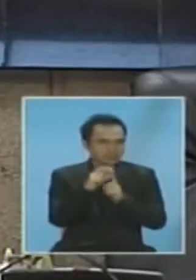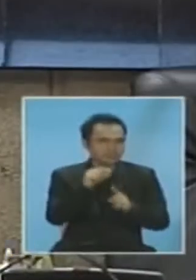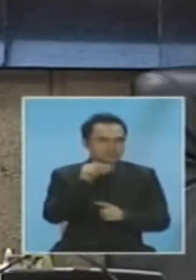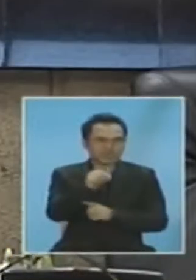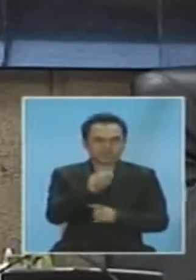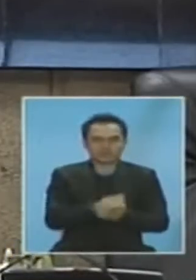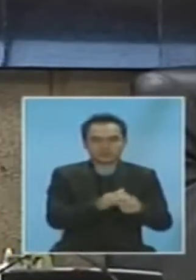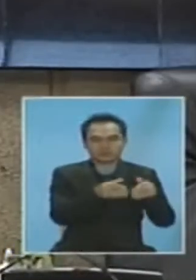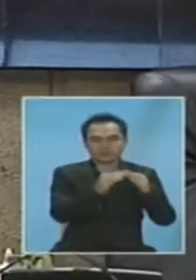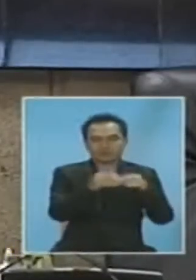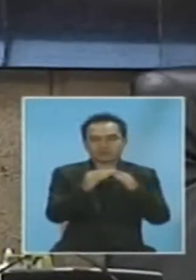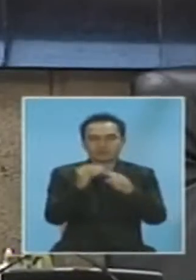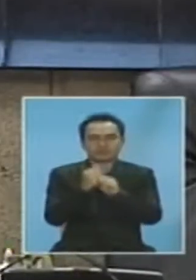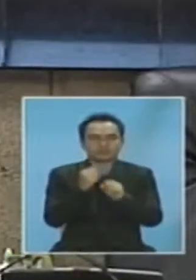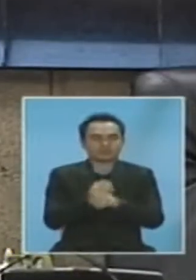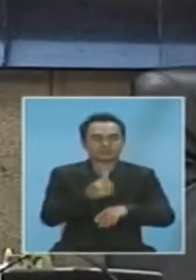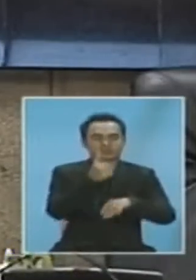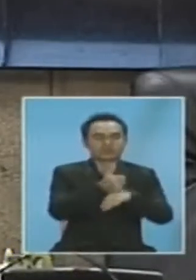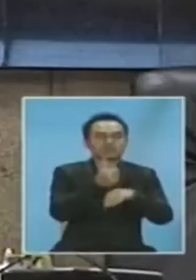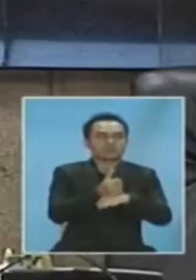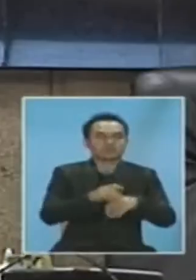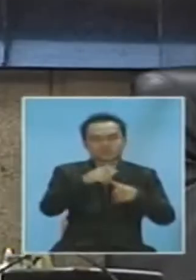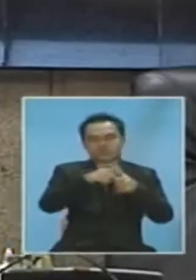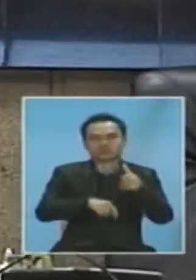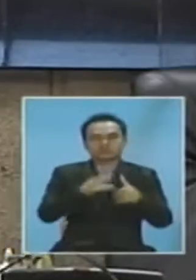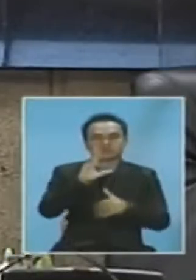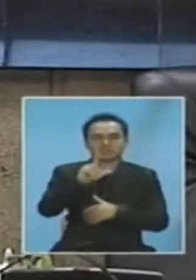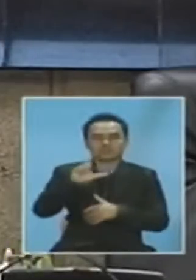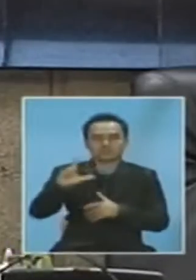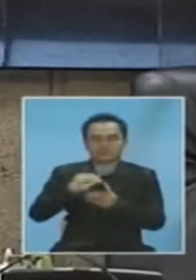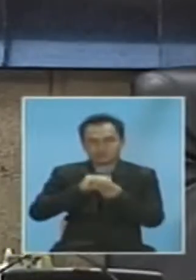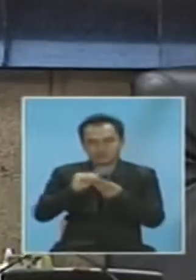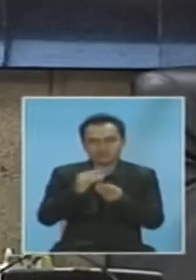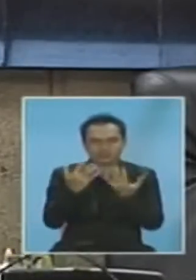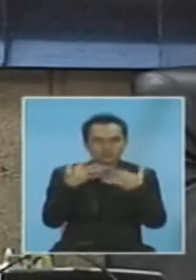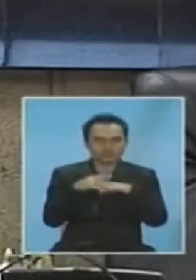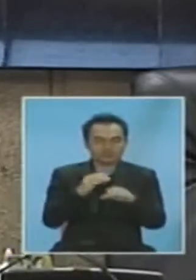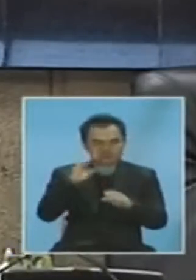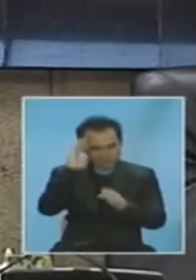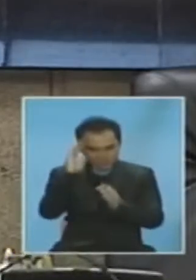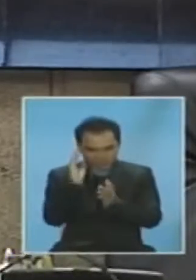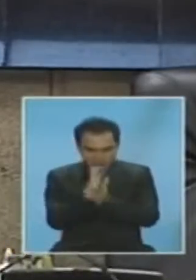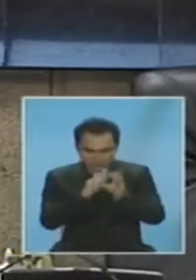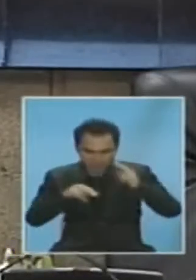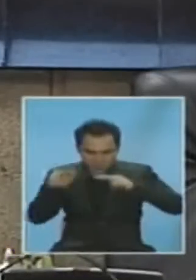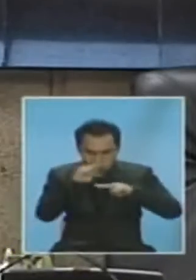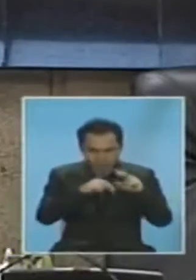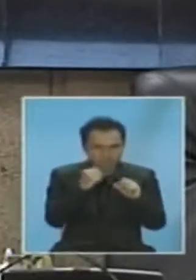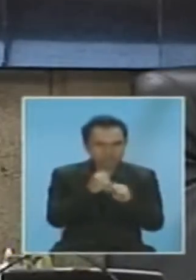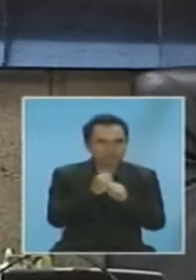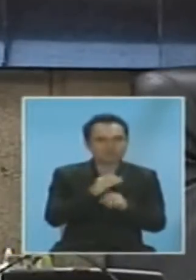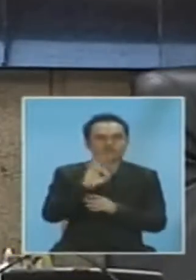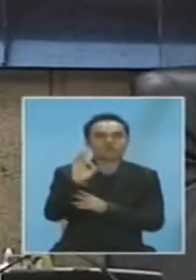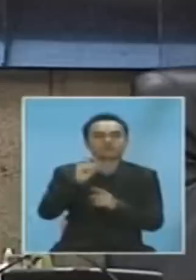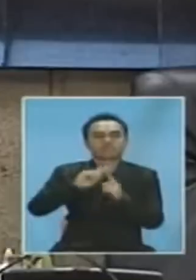คณะทำงานค่ะที่มีร้อยตำรวจเอกเฉลิมอยู่บำรุงเข้ามาตรวจสอบร่วมกับเจ้าหน้าที่ตำรวจและมีการดำเนินคดีไปแล้ว